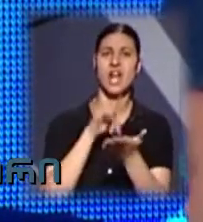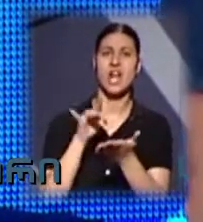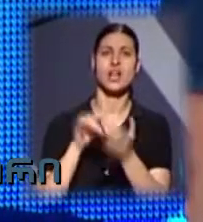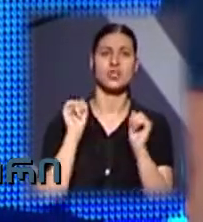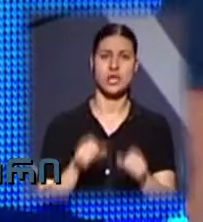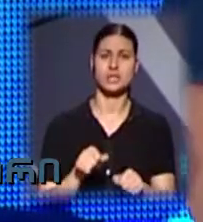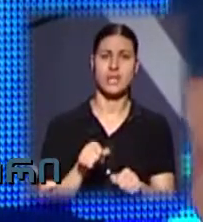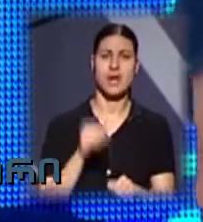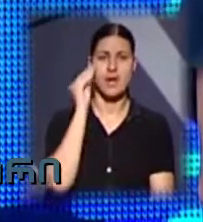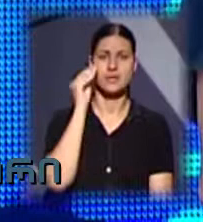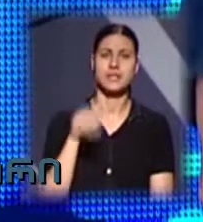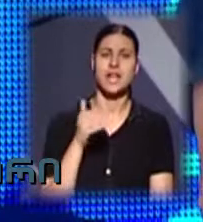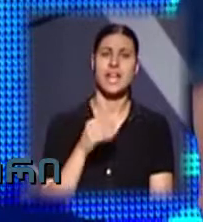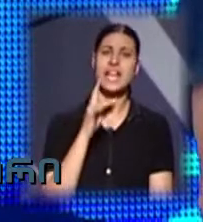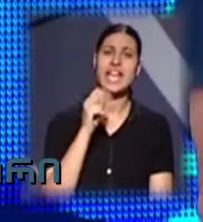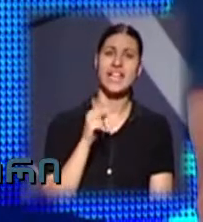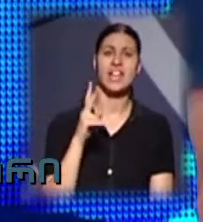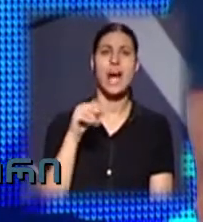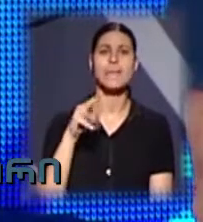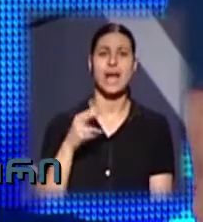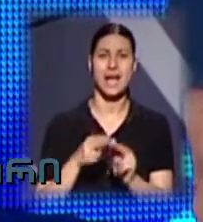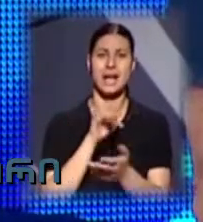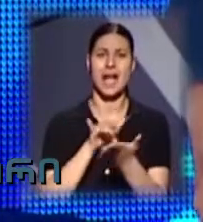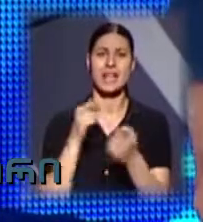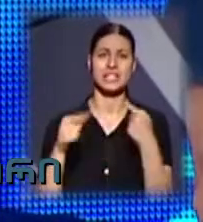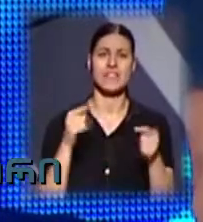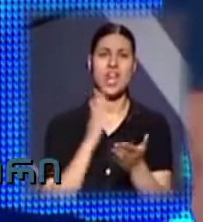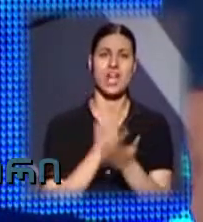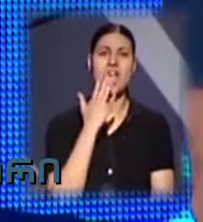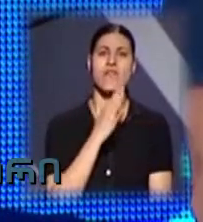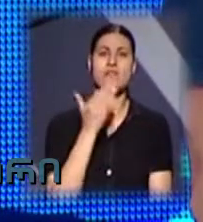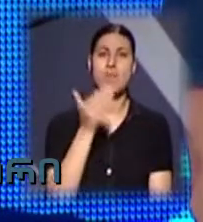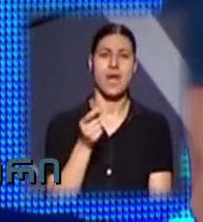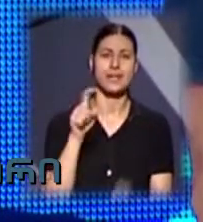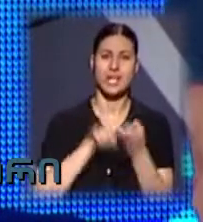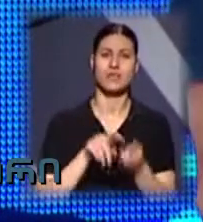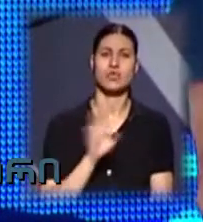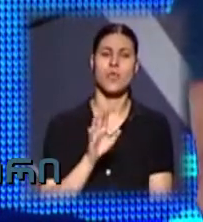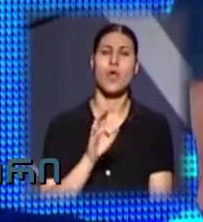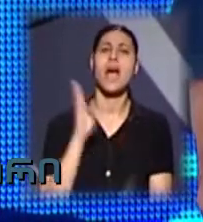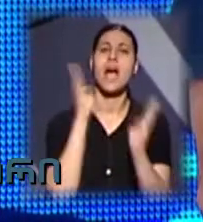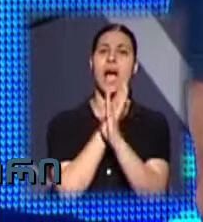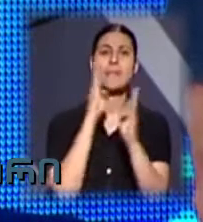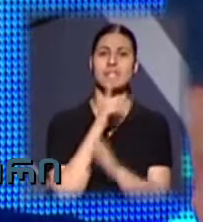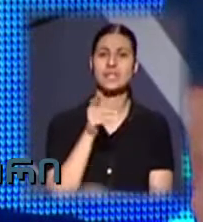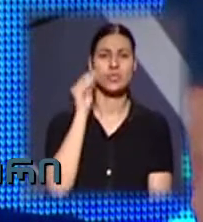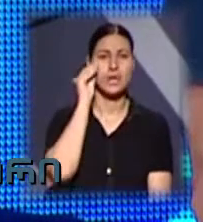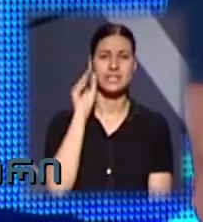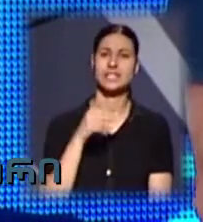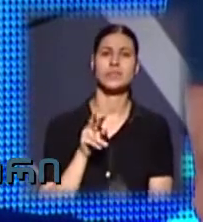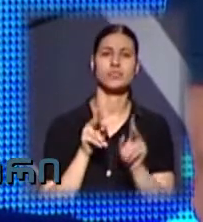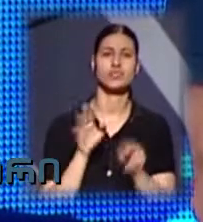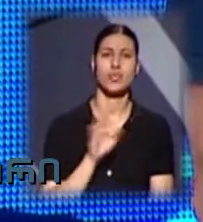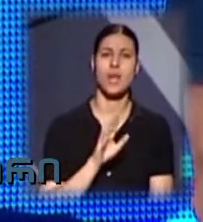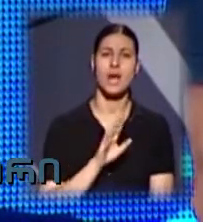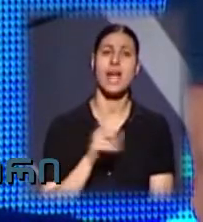ახლა უკეთესი, რეიკიავიკის თუ კამპალას? ახლა რომელი გავარჩიოთ? ანუ ეს მასთან დაკავშირებული არ არის. კლიმას მნიშვნელობა აქვს იმისათვის, თუ რა